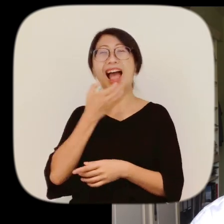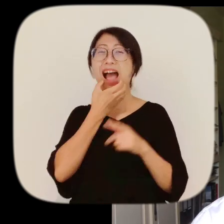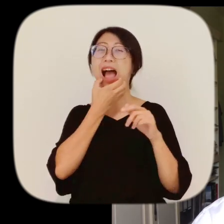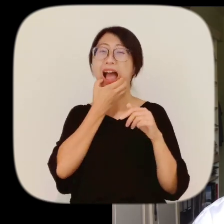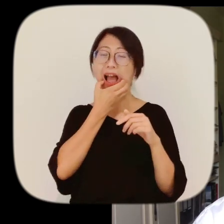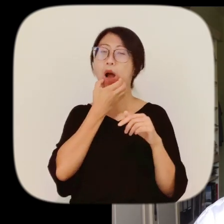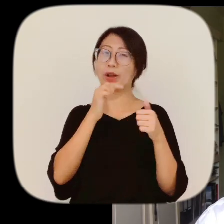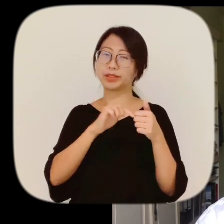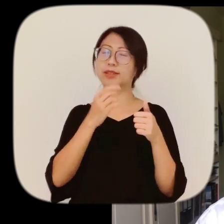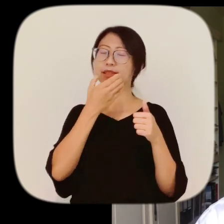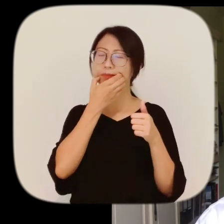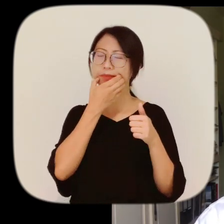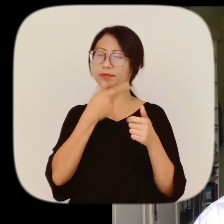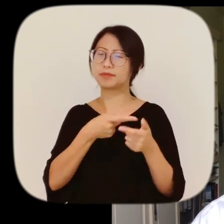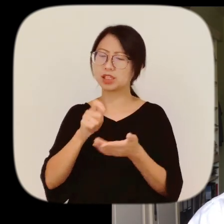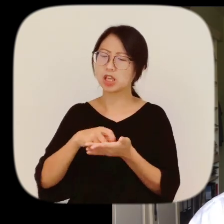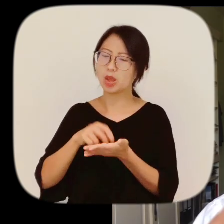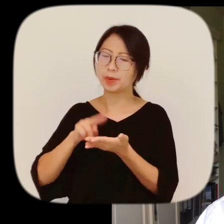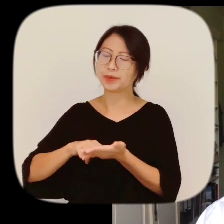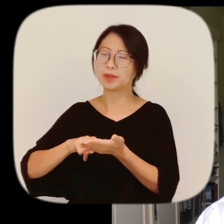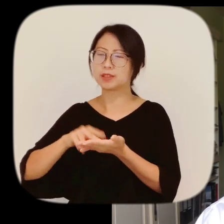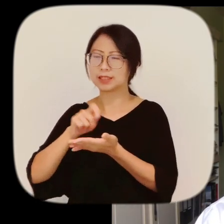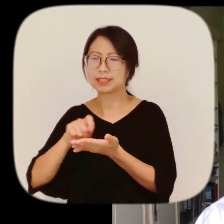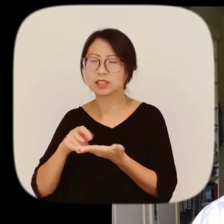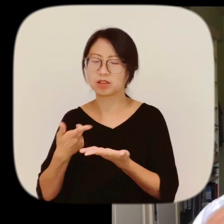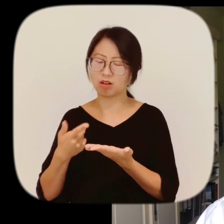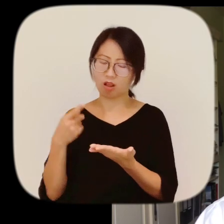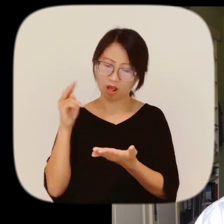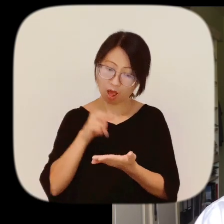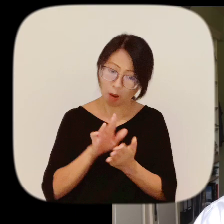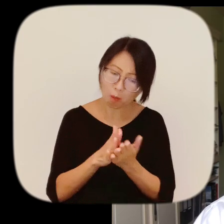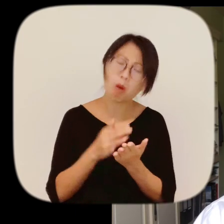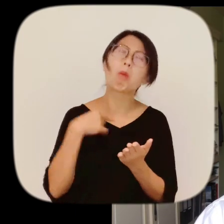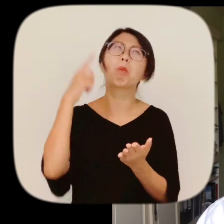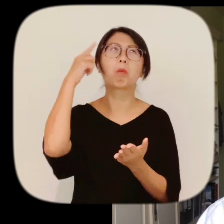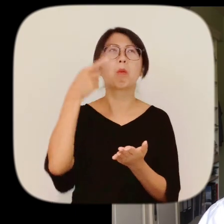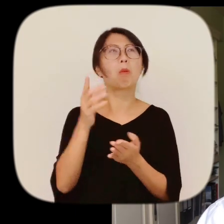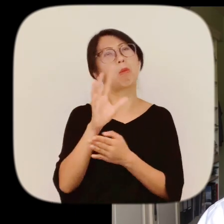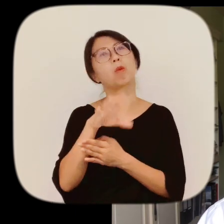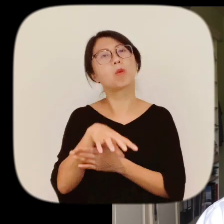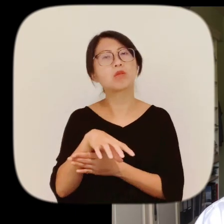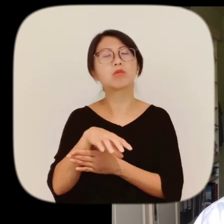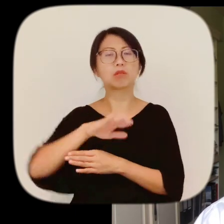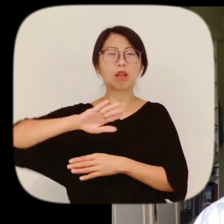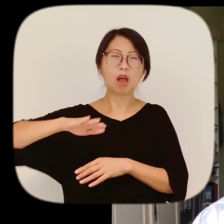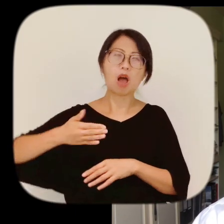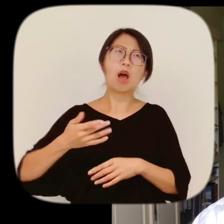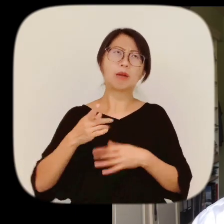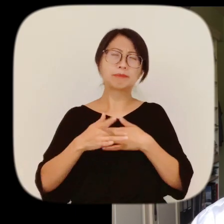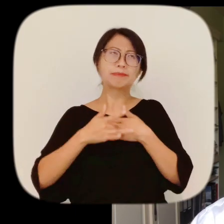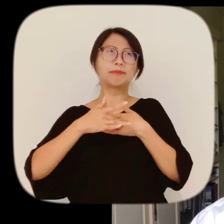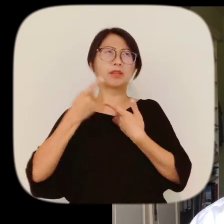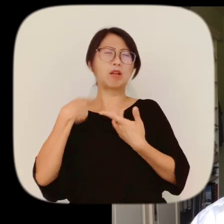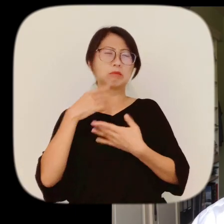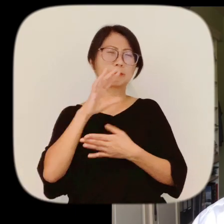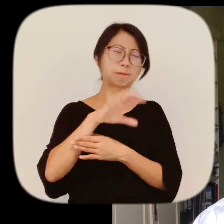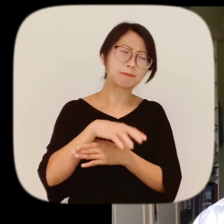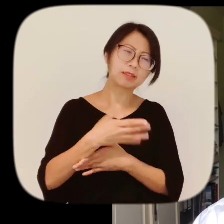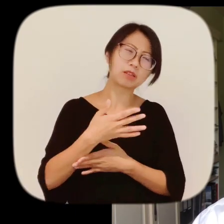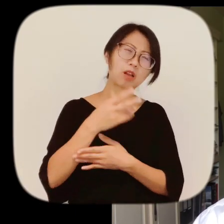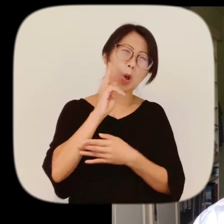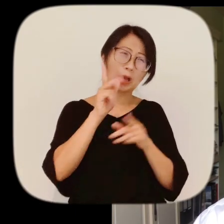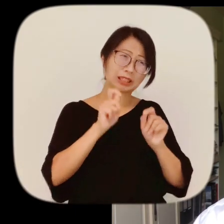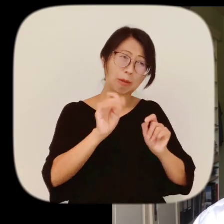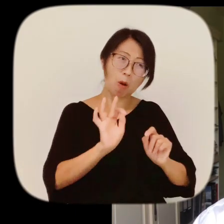他都可以很沮丧的但是也都在这个过程里面他不断不断去敲问自己就是他怎样去生活